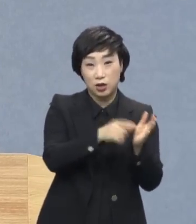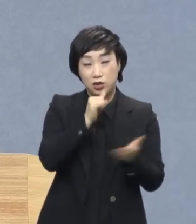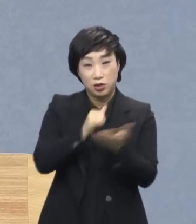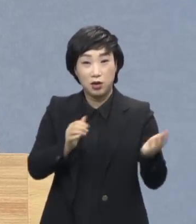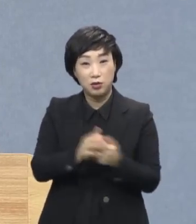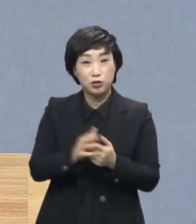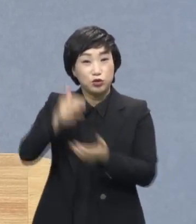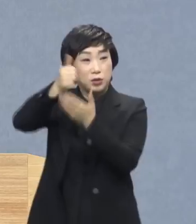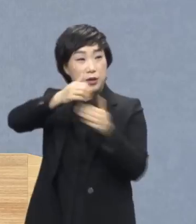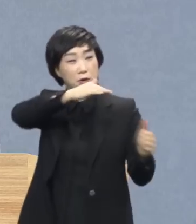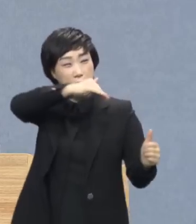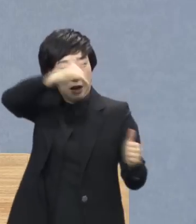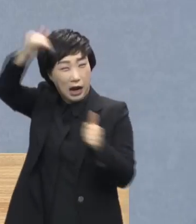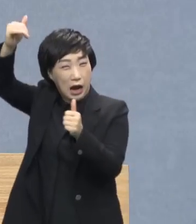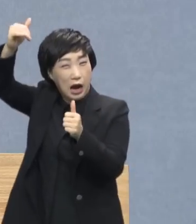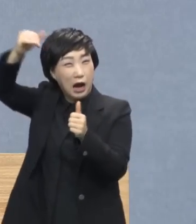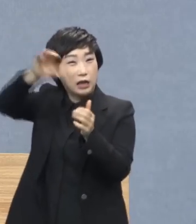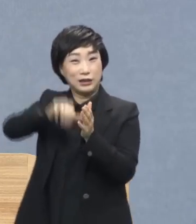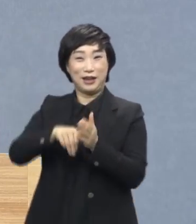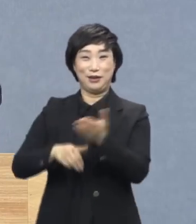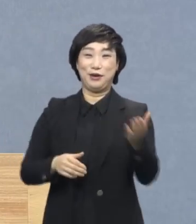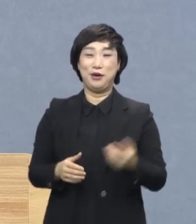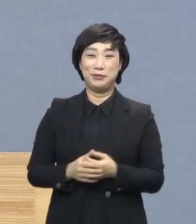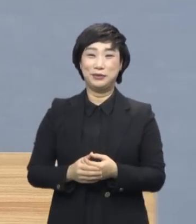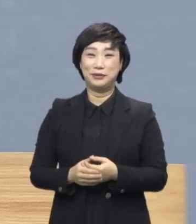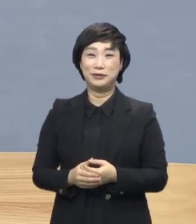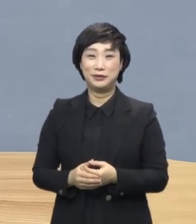이리로 올라오너라 할 때